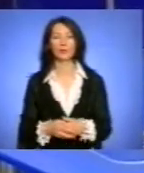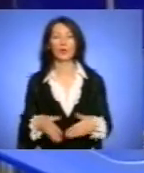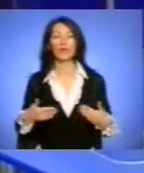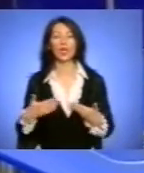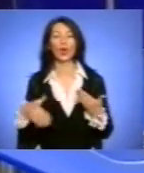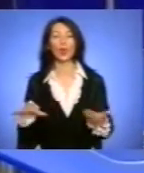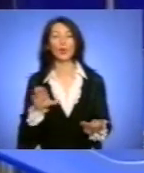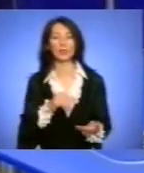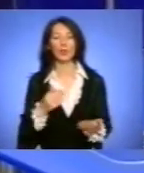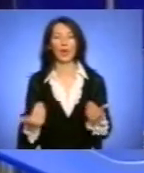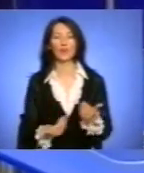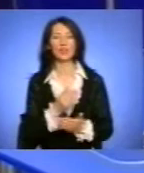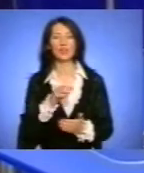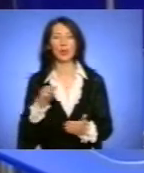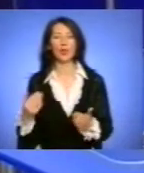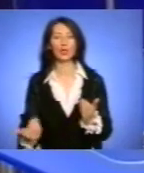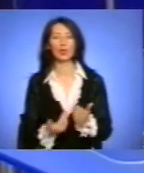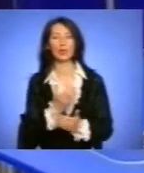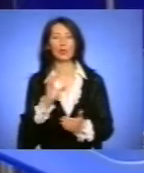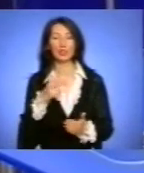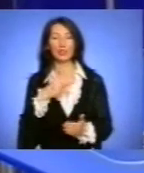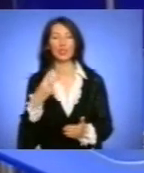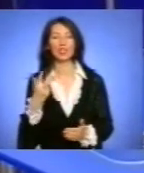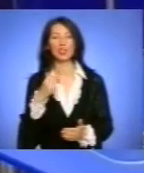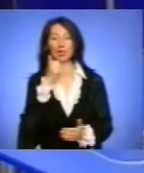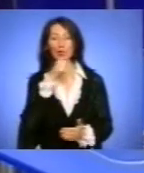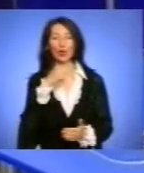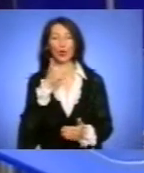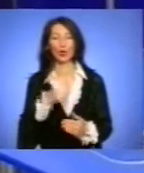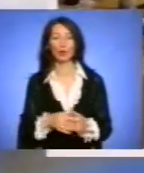Вітаю усіх. Вісті ТТБ з новинами середи 2013 року.